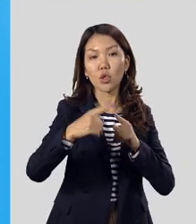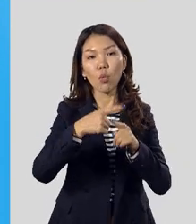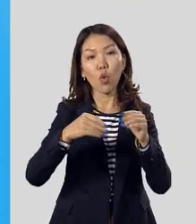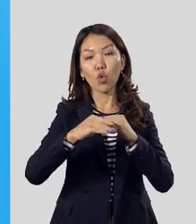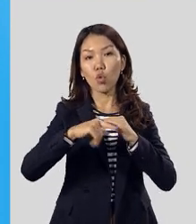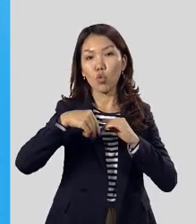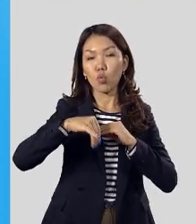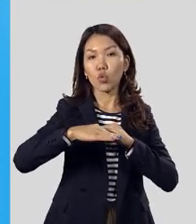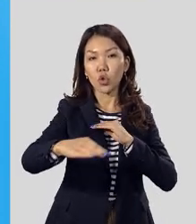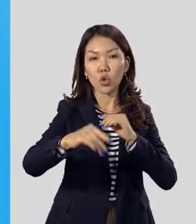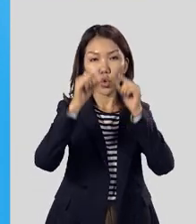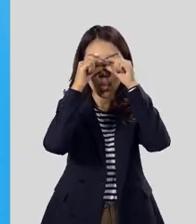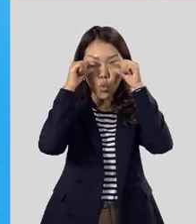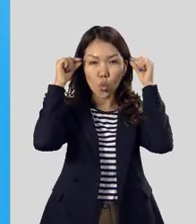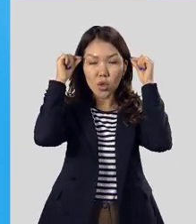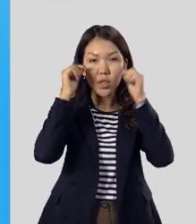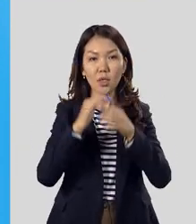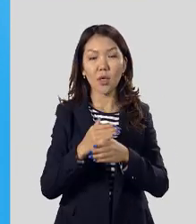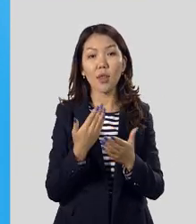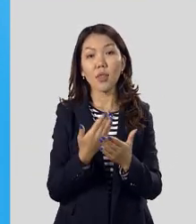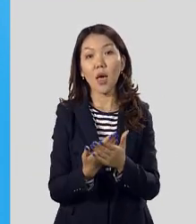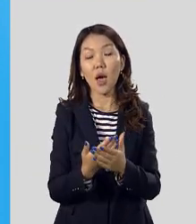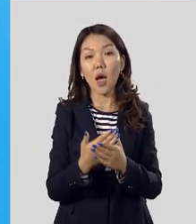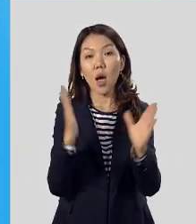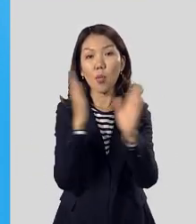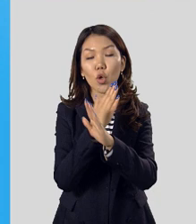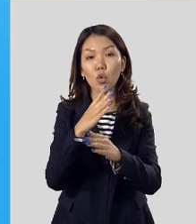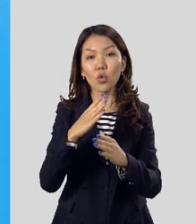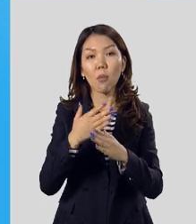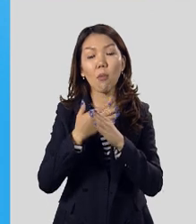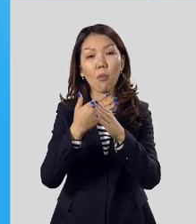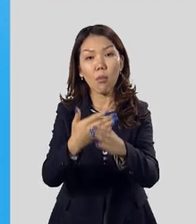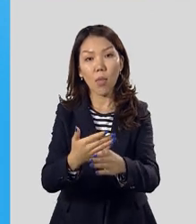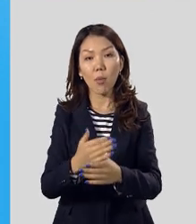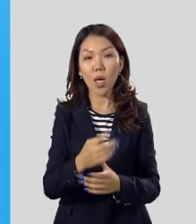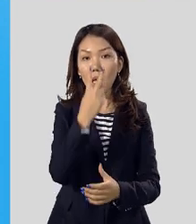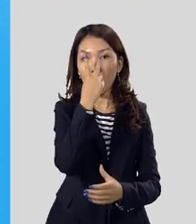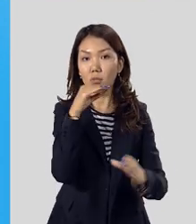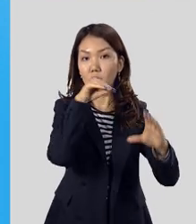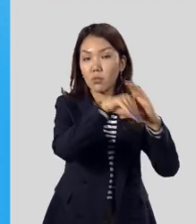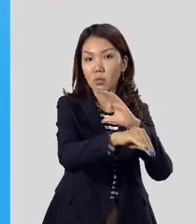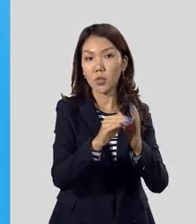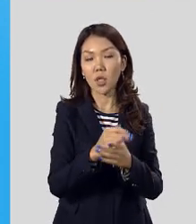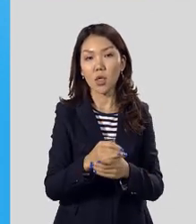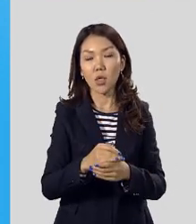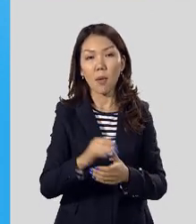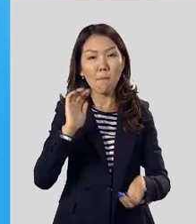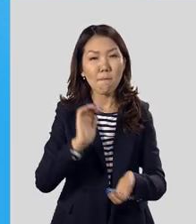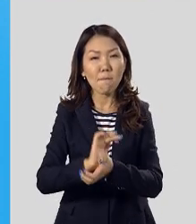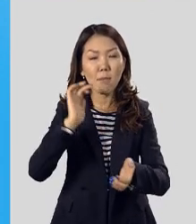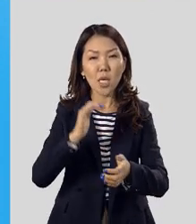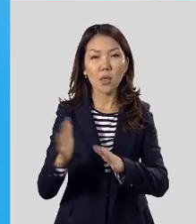разрез глаз. Так природа помогла приспособиться человеку к пыльным ветрам и песчаным